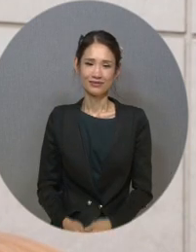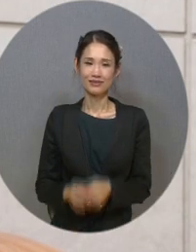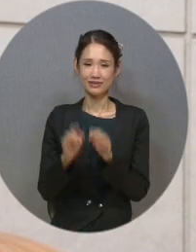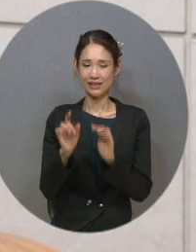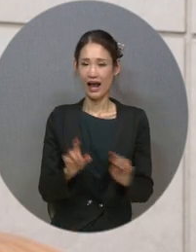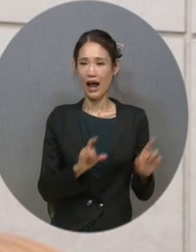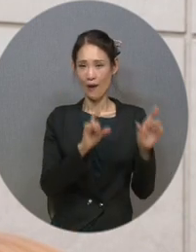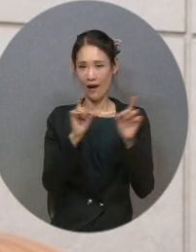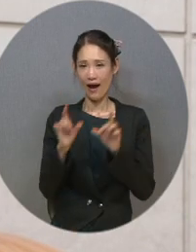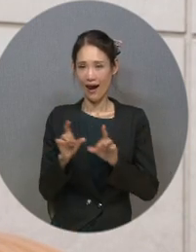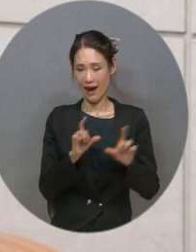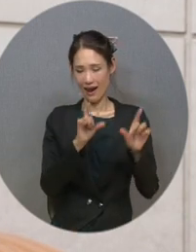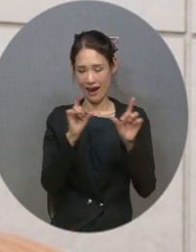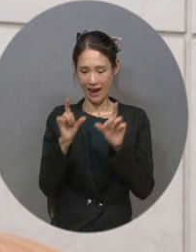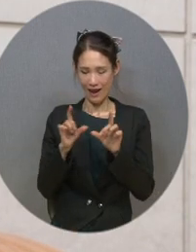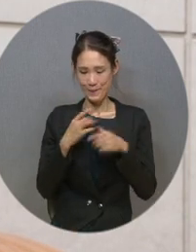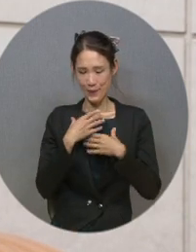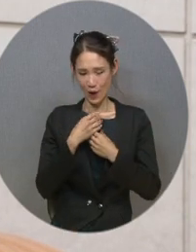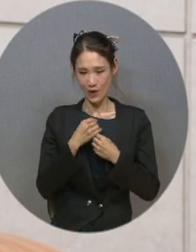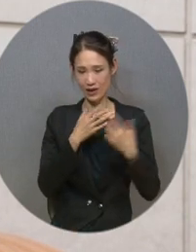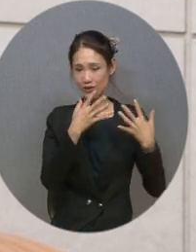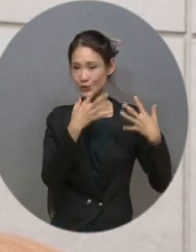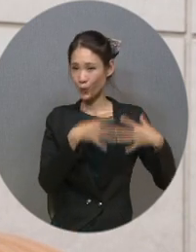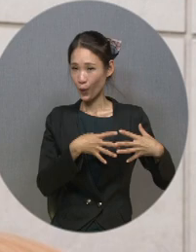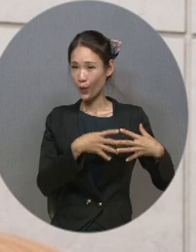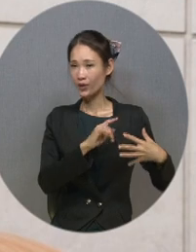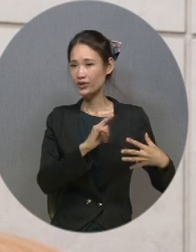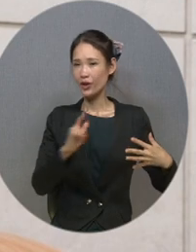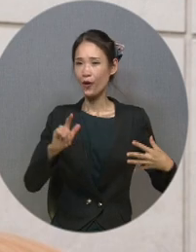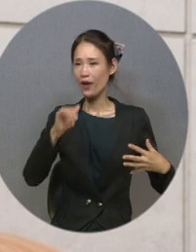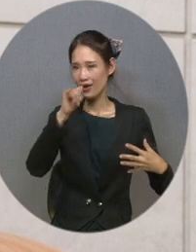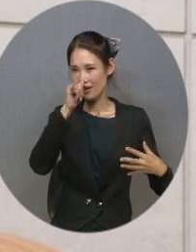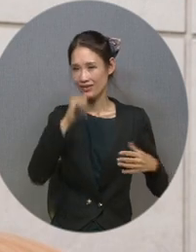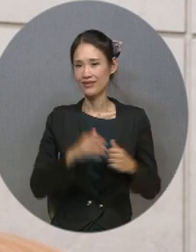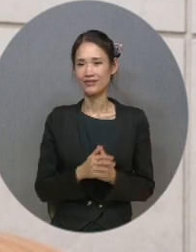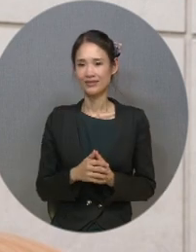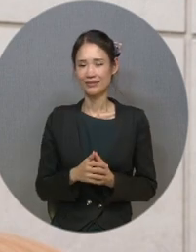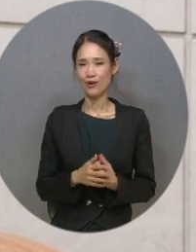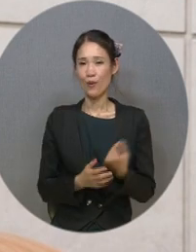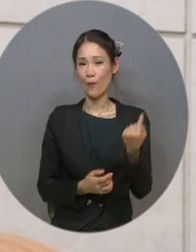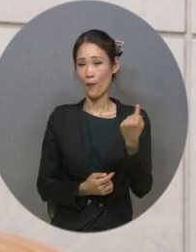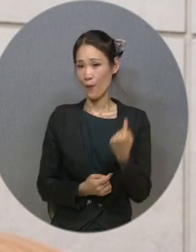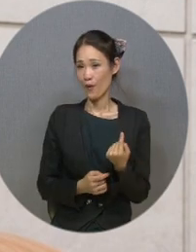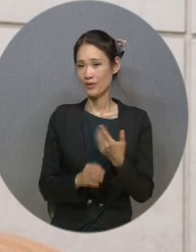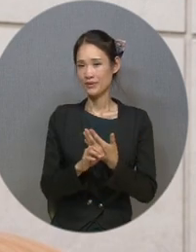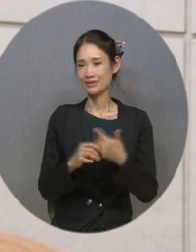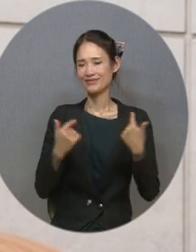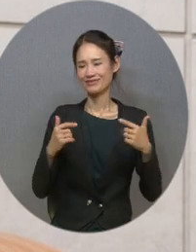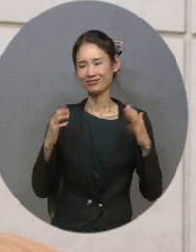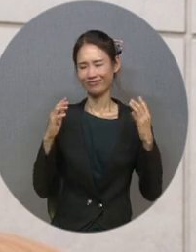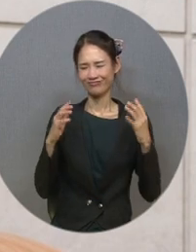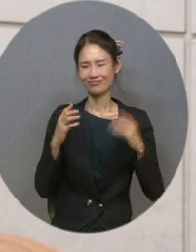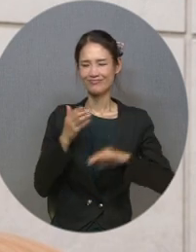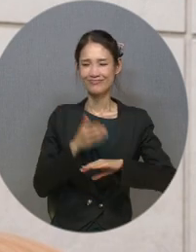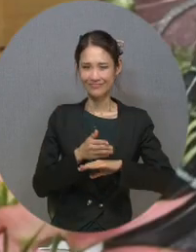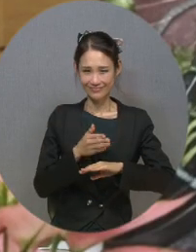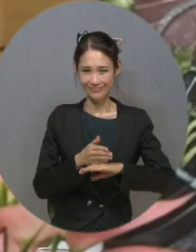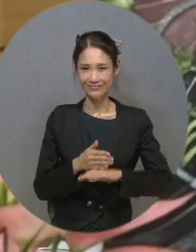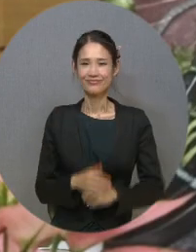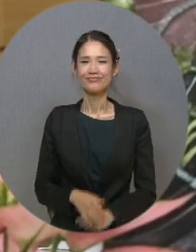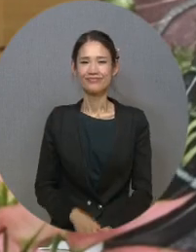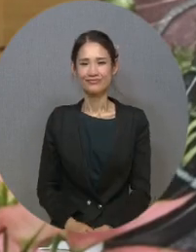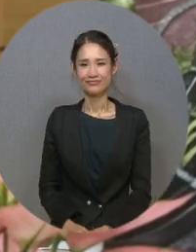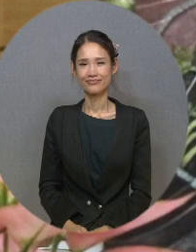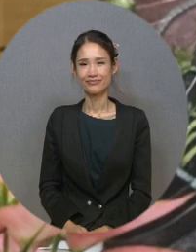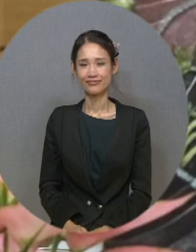생활하기 편리한 모든 조건이 갖춰져 있습니다. 오시면 언제나 환영하겠습니다. 감사합니다. 네. 네.